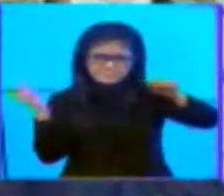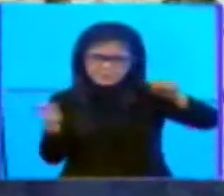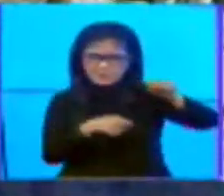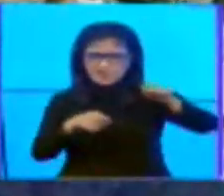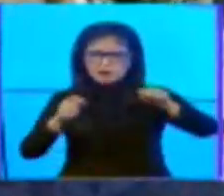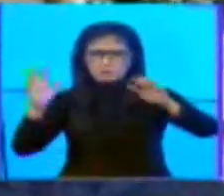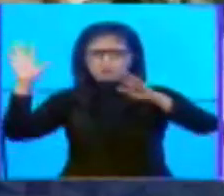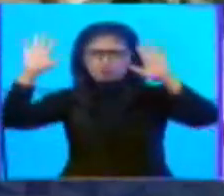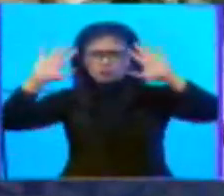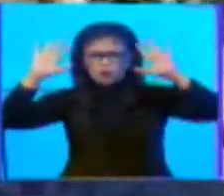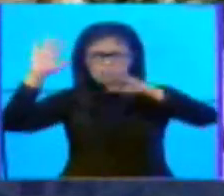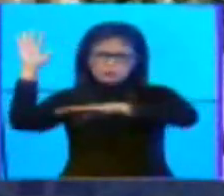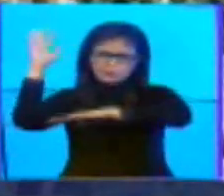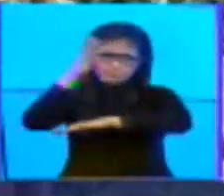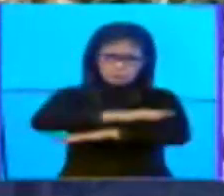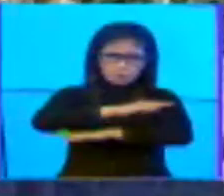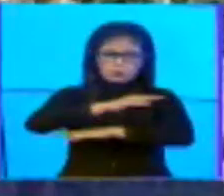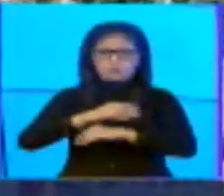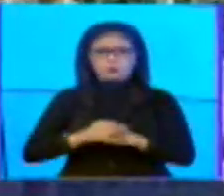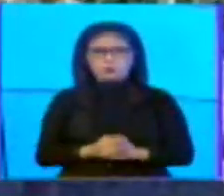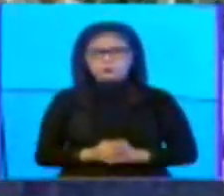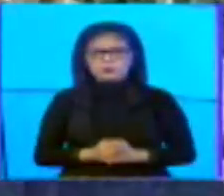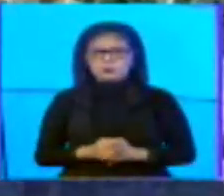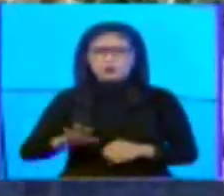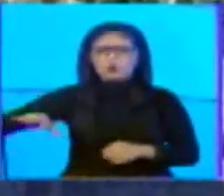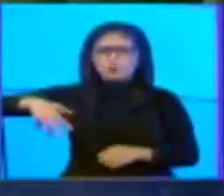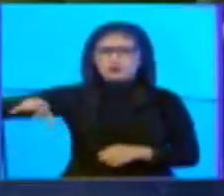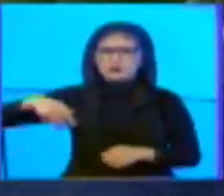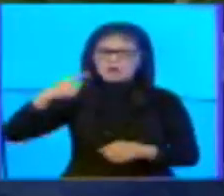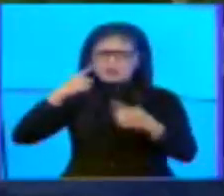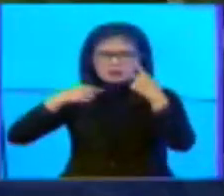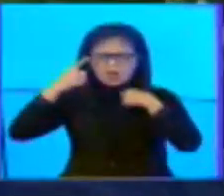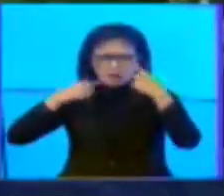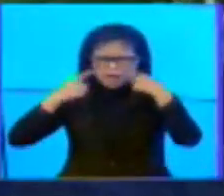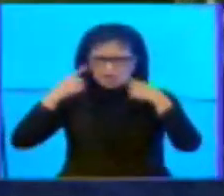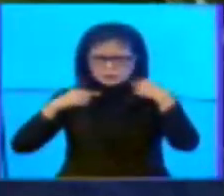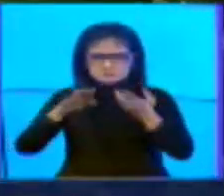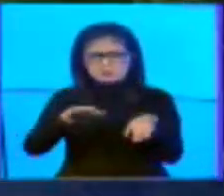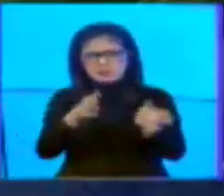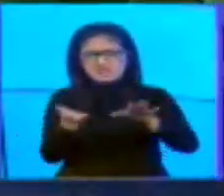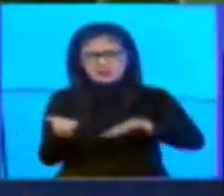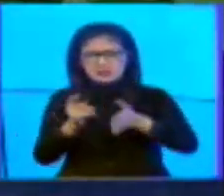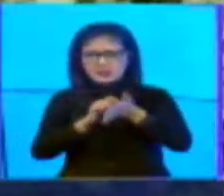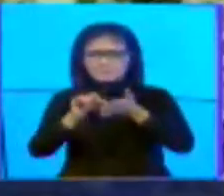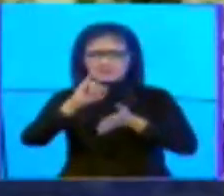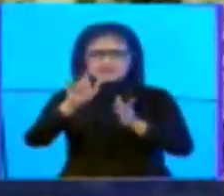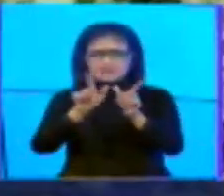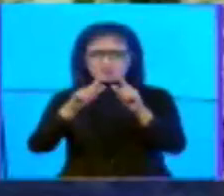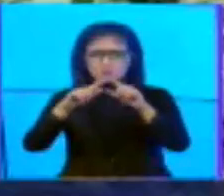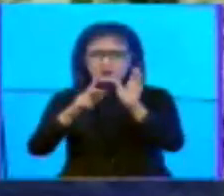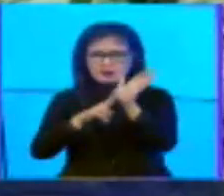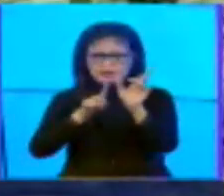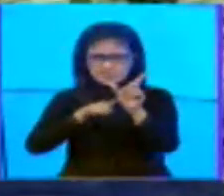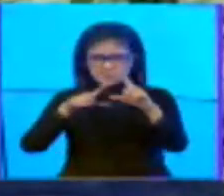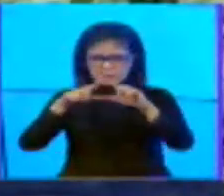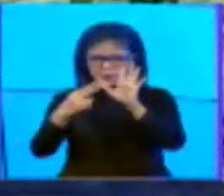kami sekeluarga tak terbendung saat mengetahui salah satu keluarganya I Wayan Darma tewas tertimpa pohon jati Kejadian